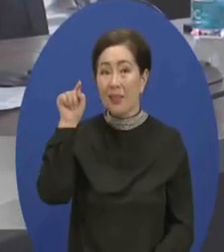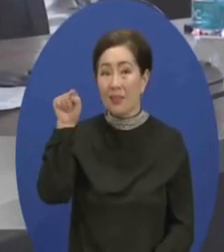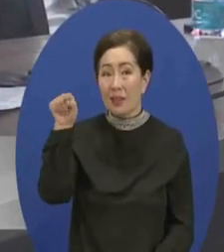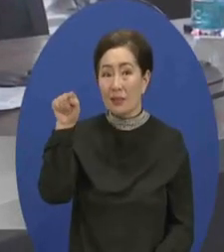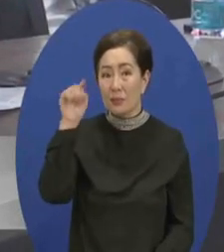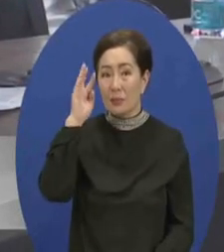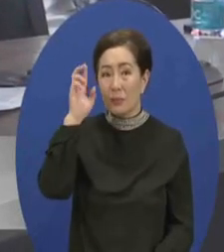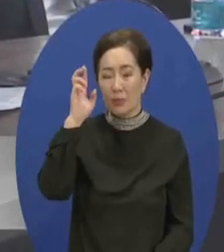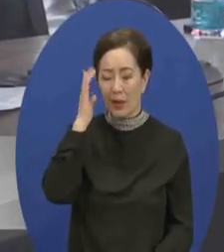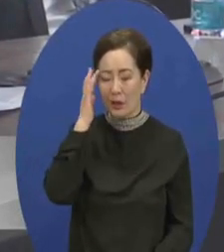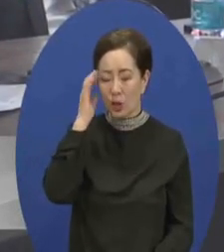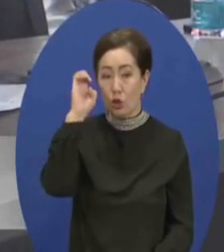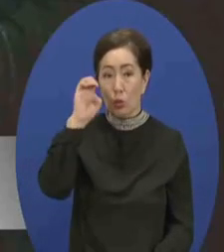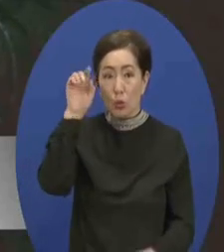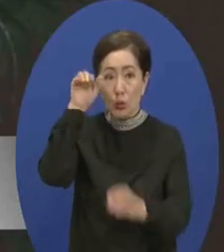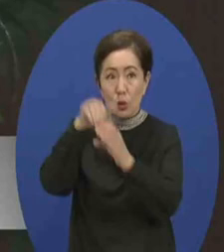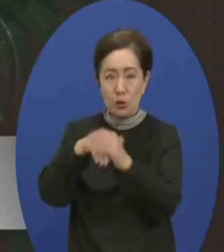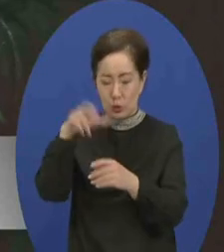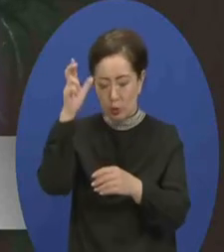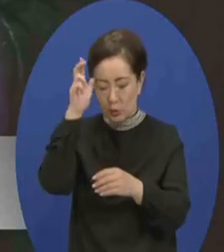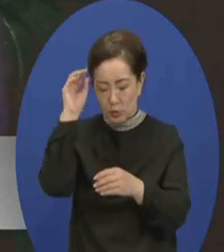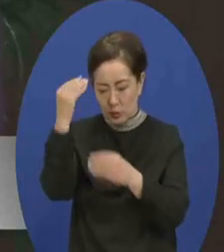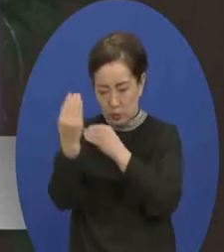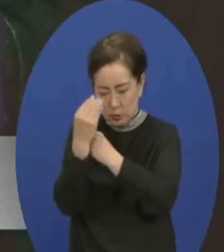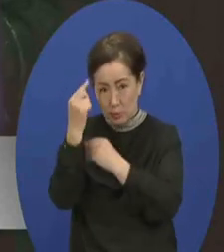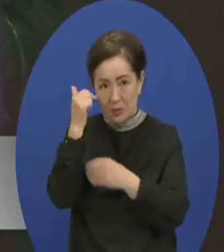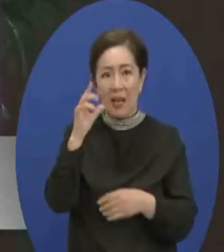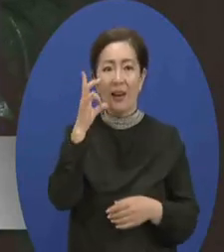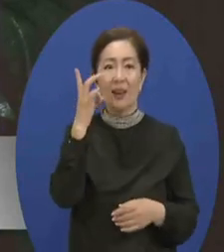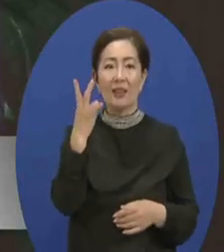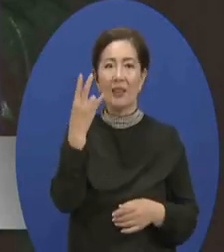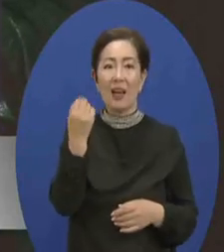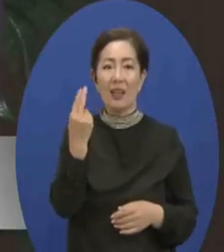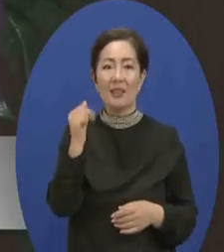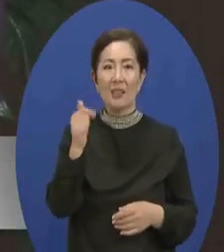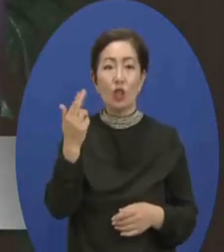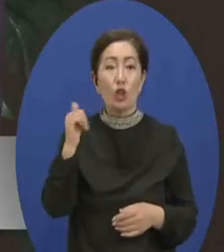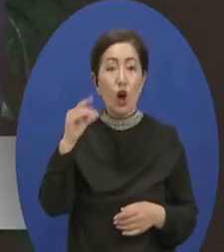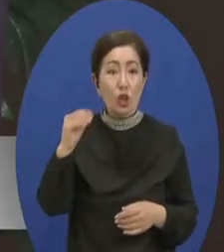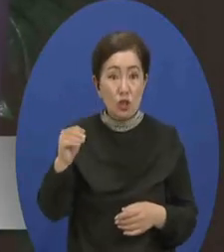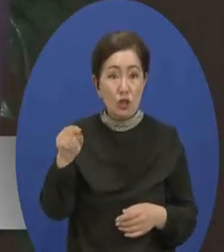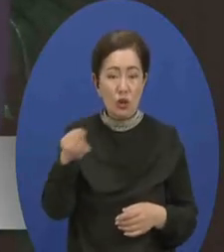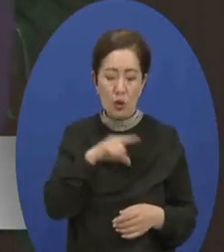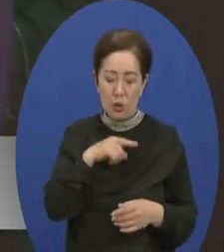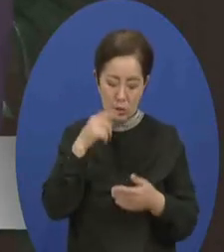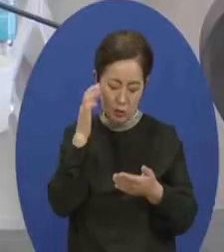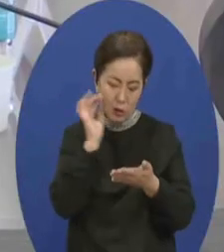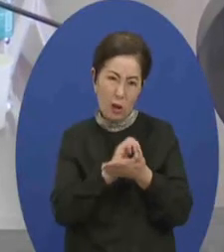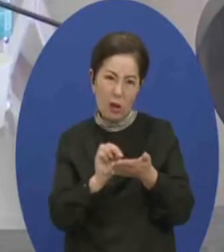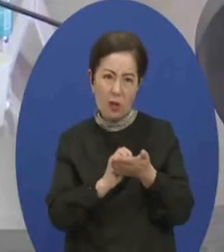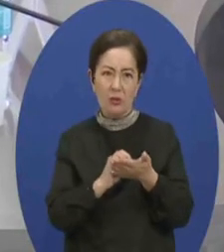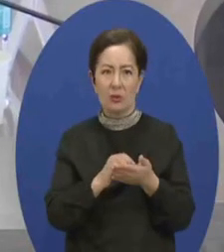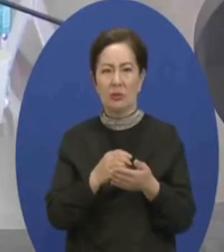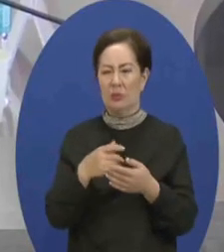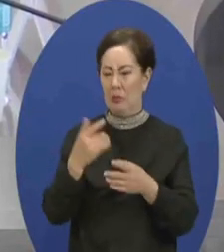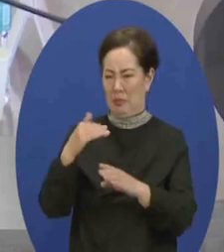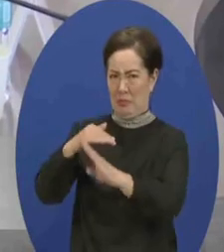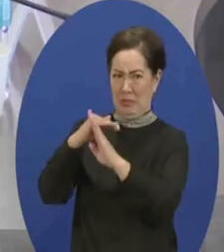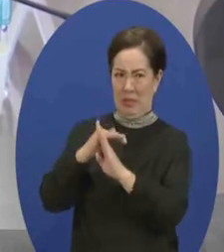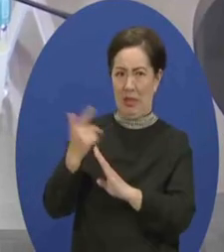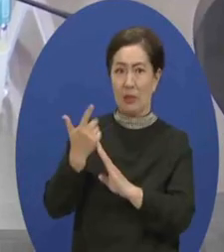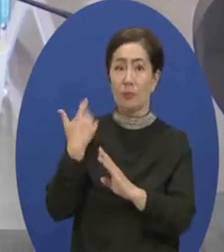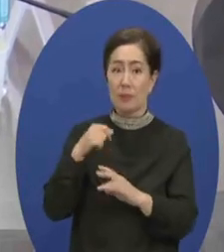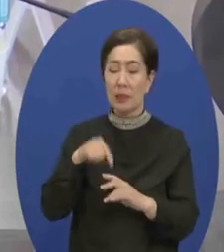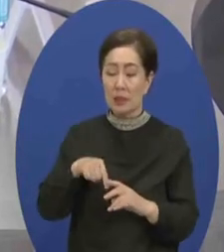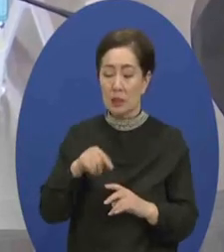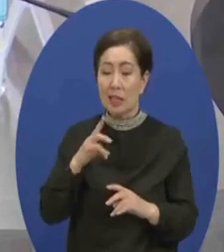боловсрал эзэмшсэн залуус тэдний дунд их цохолж нацагдорж хилмигдүүлэлтийн он жилүүдийн том байна болсон. Жишээлбэл Францад сургуульд